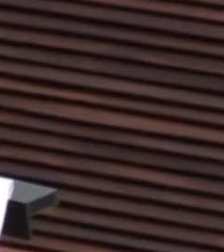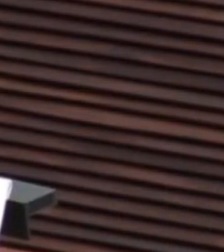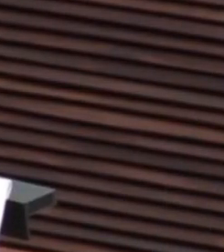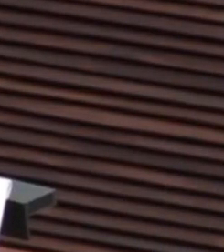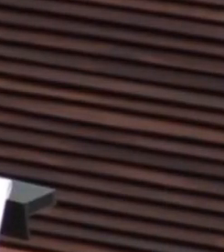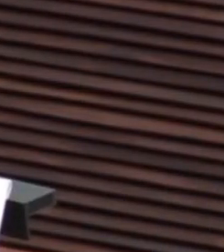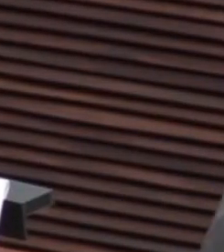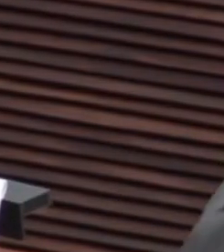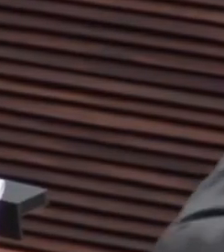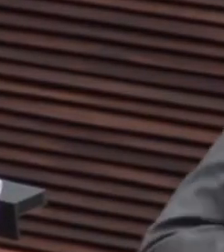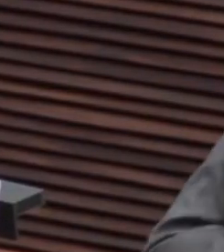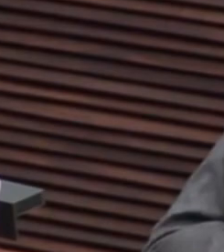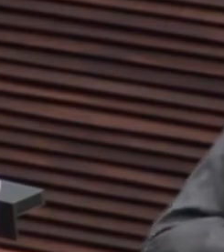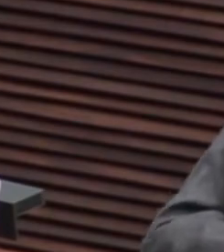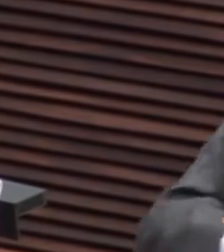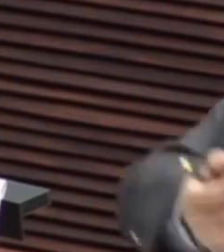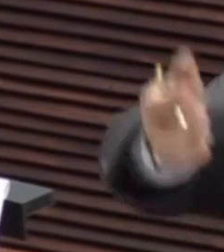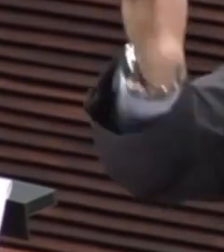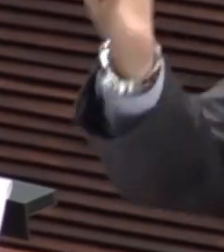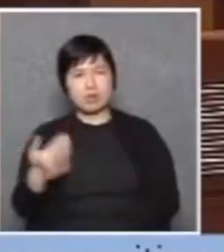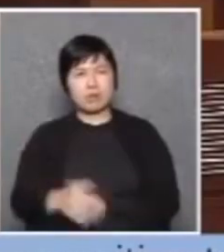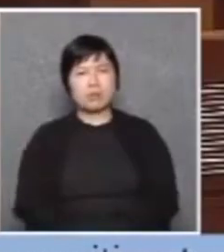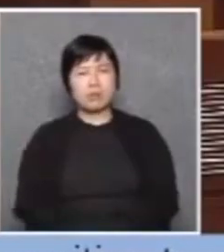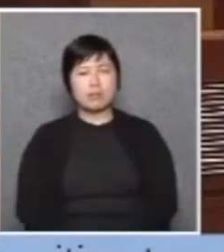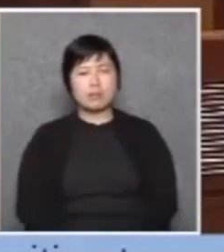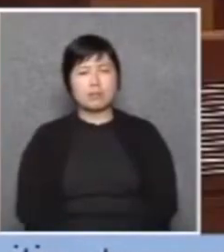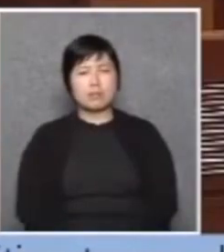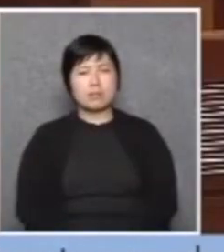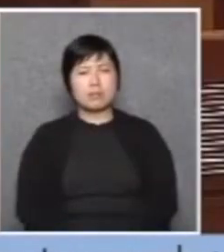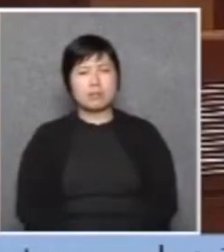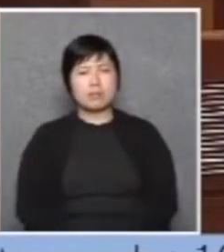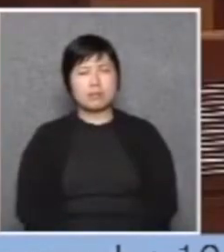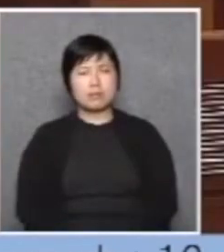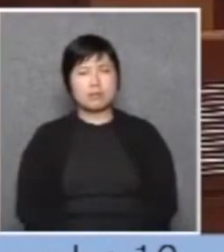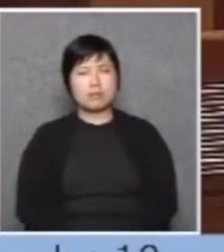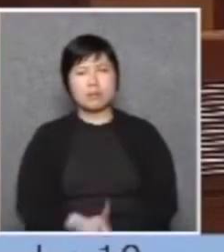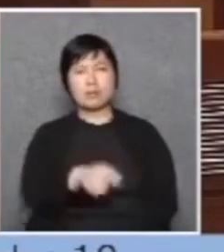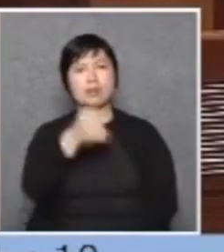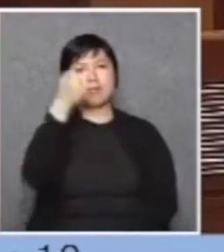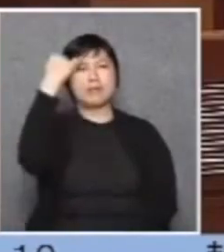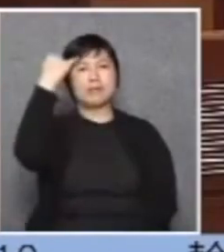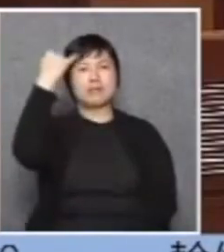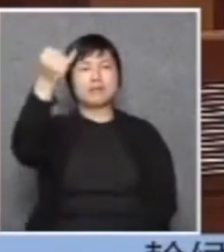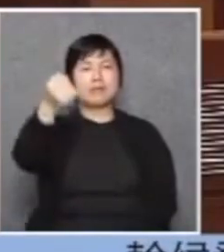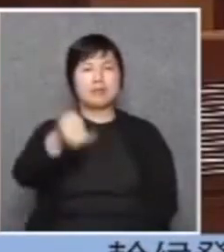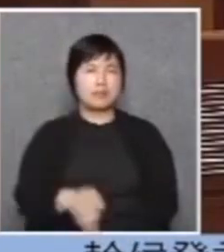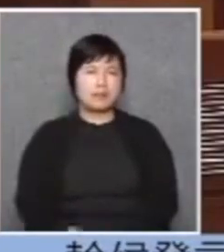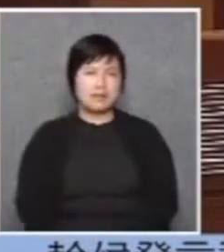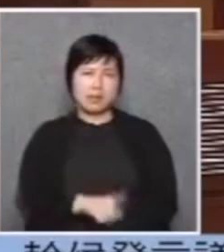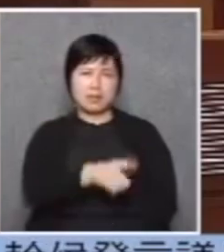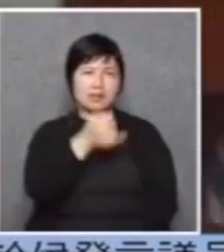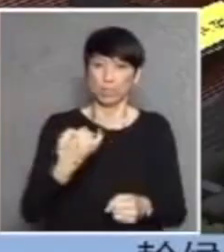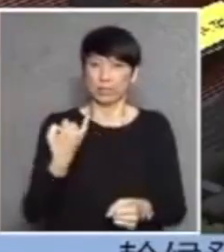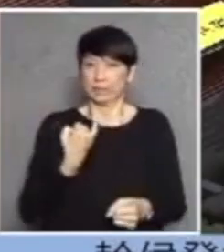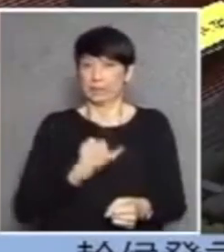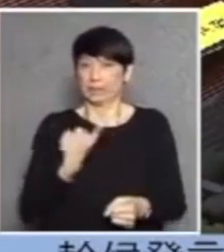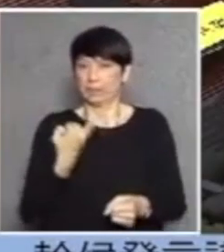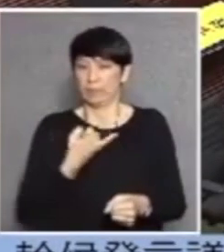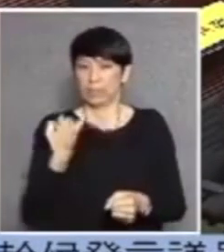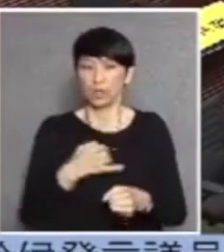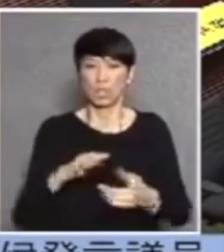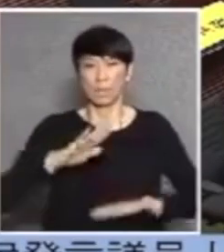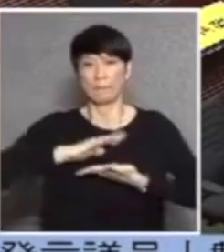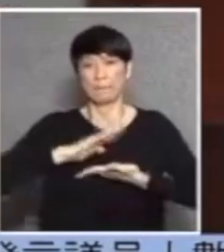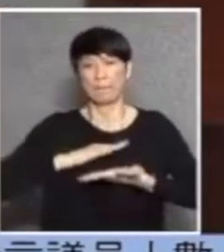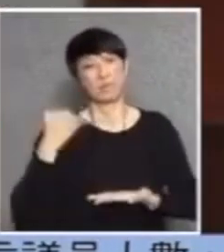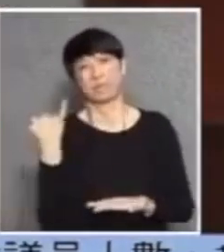察政府嘅选举承诺，喺一个比橡皮图章更不堪嘅立法机关进行议